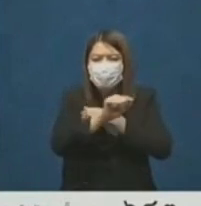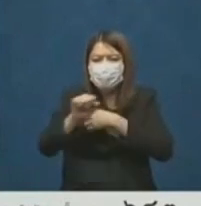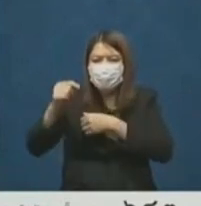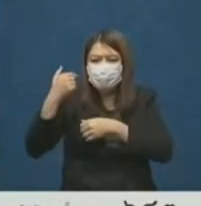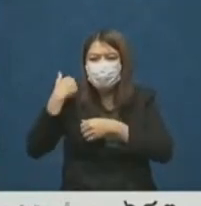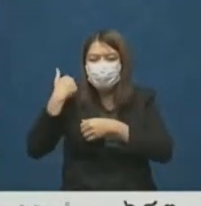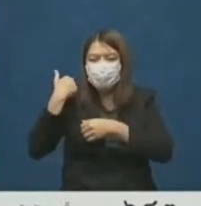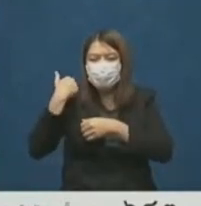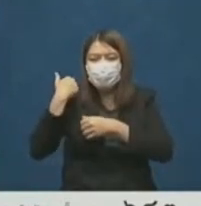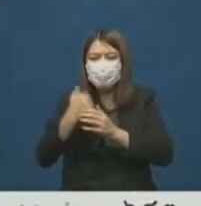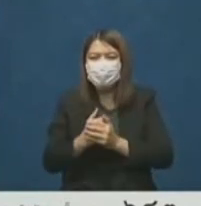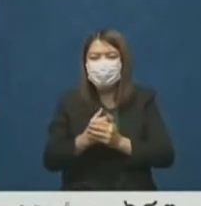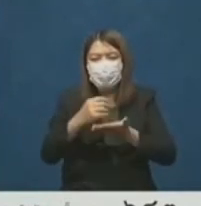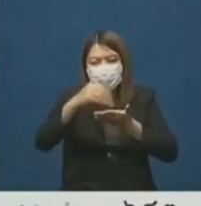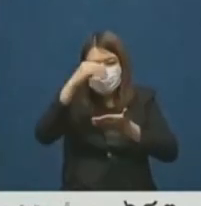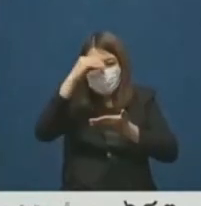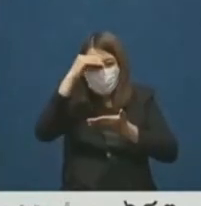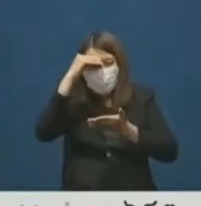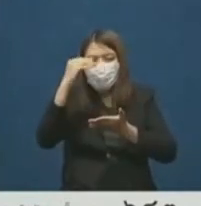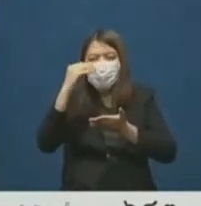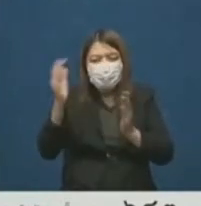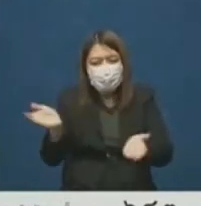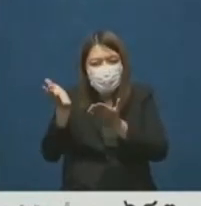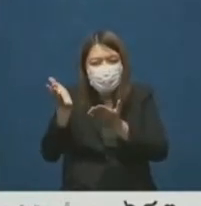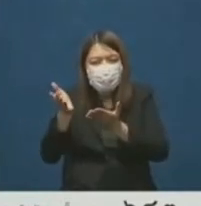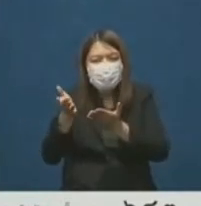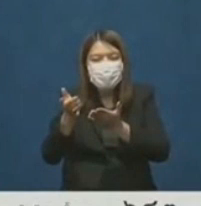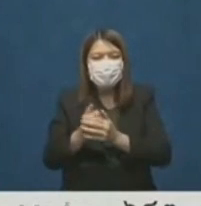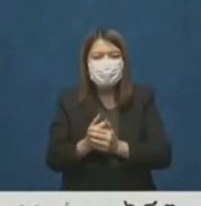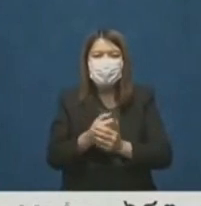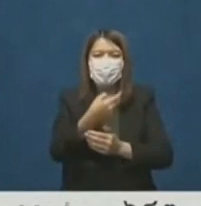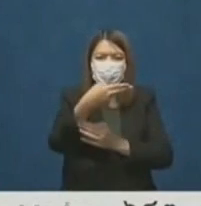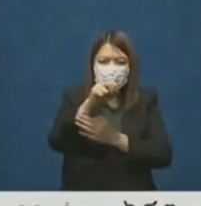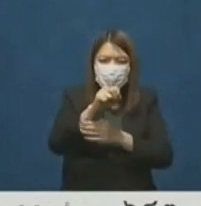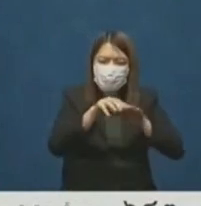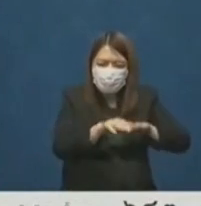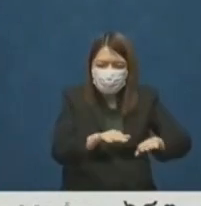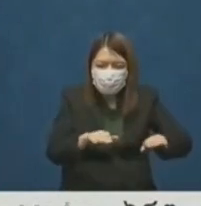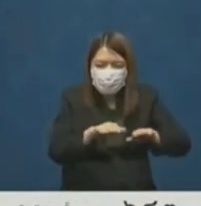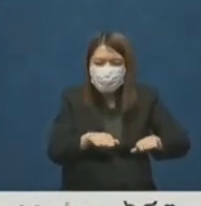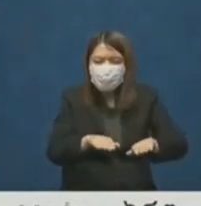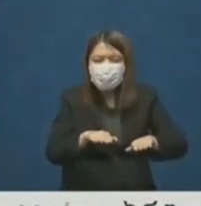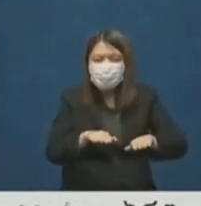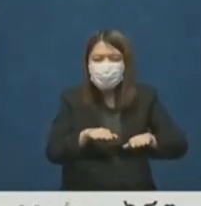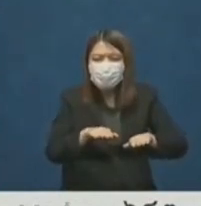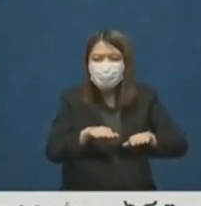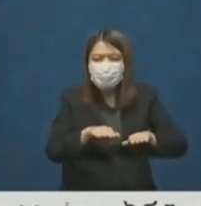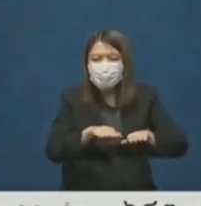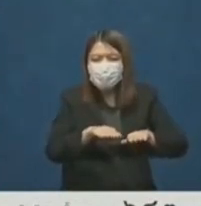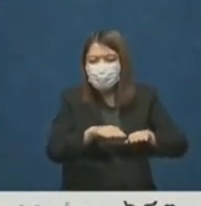ทศเนี่ยก็สร้างประเทศด้วยการศึกษานะครับจากหลักสูตรตั้งแต่เล็กๆไป